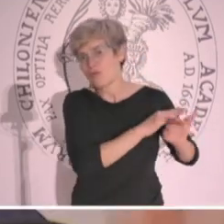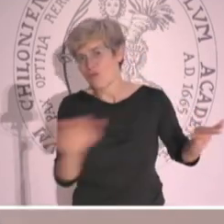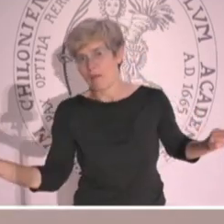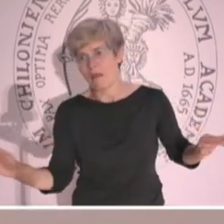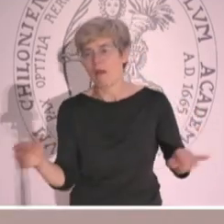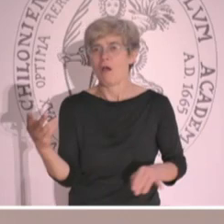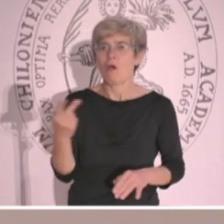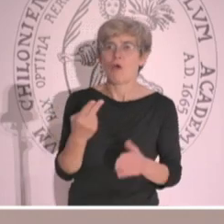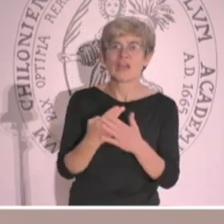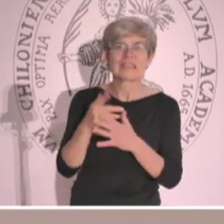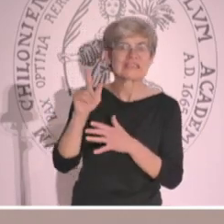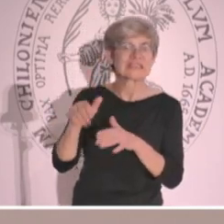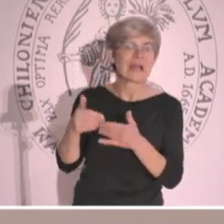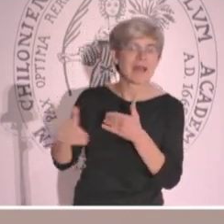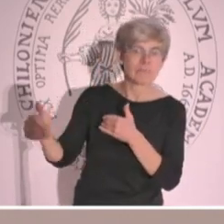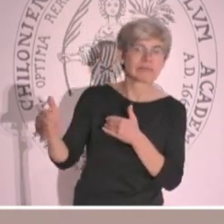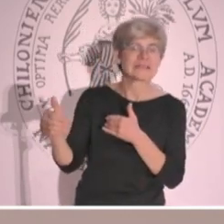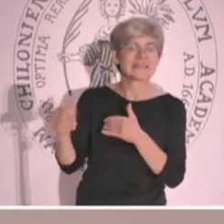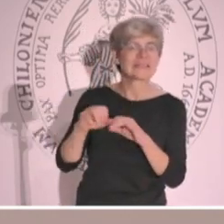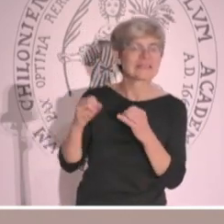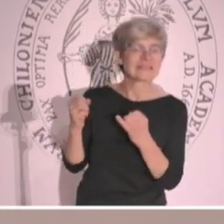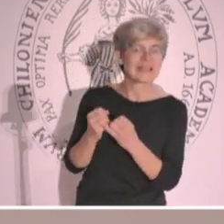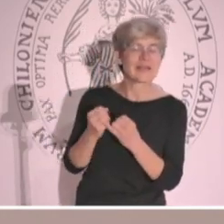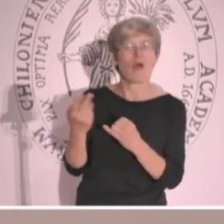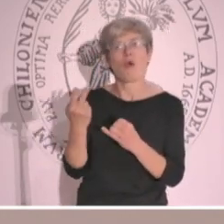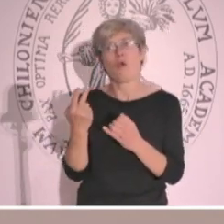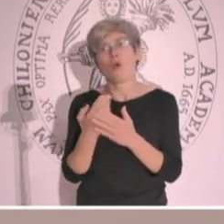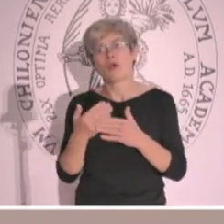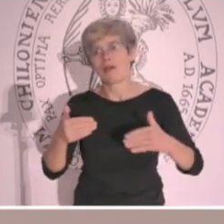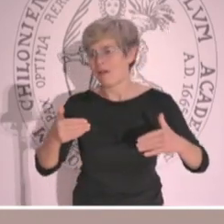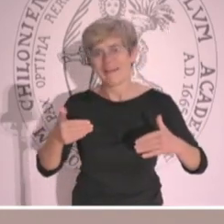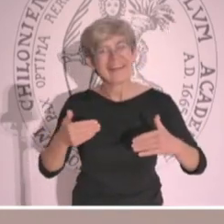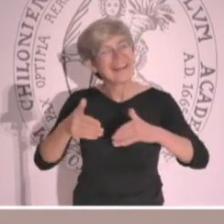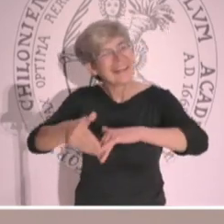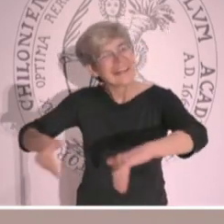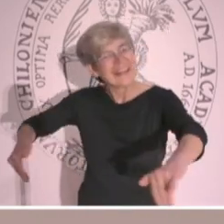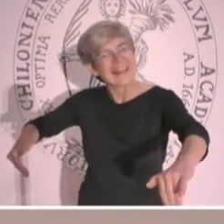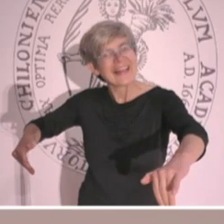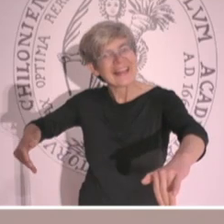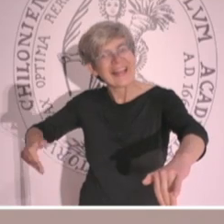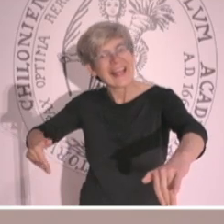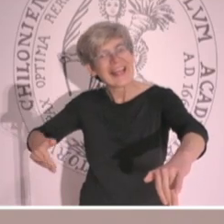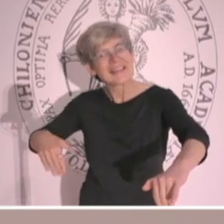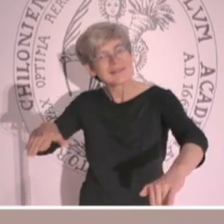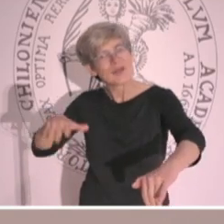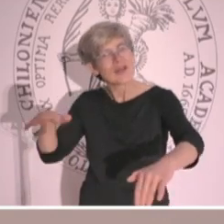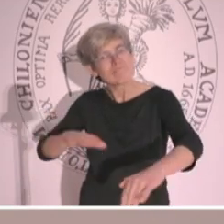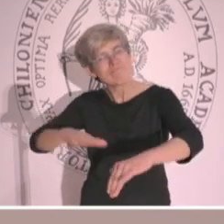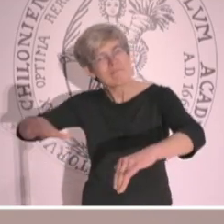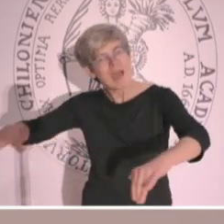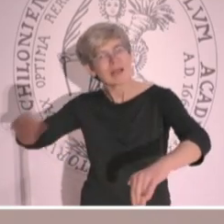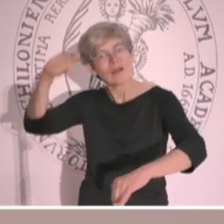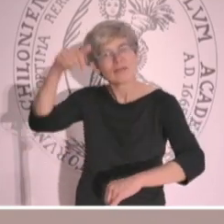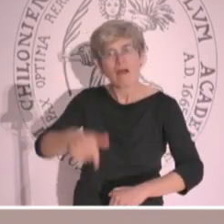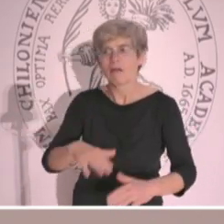wenn das Wetter ein bisschen besser ist als jetzt, fast schon mediterranes Flair hat, wo Sie Tango tanzen können, wo Sie laue